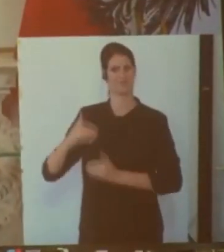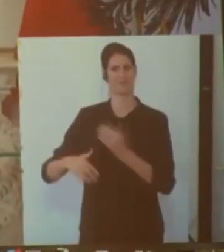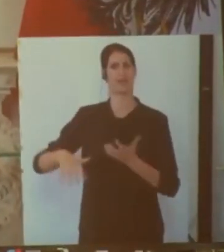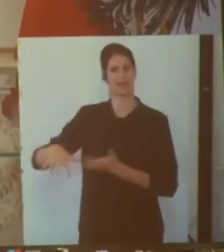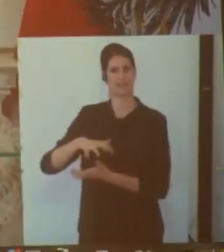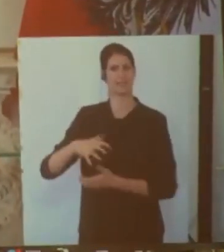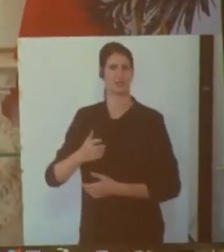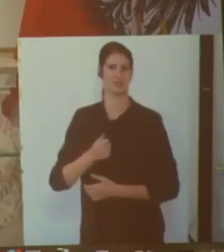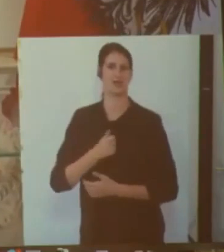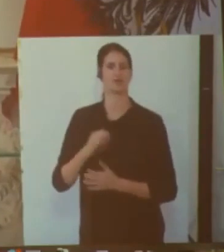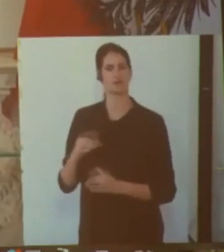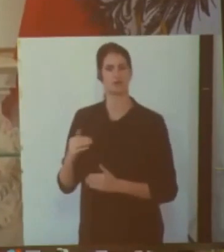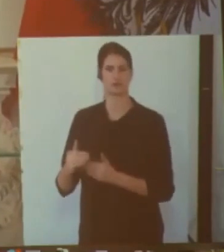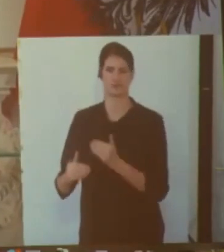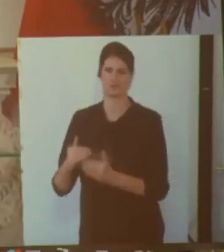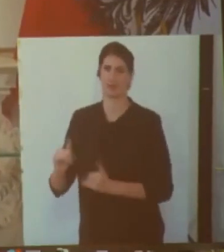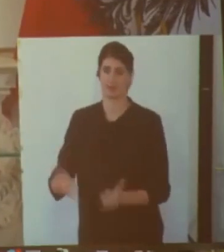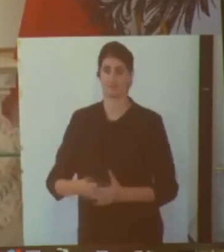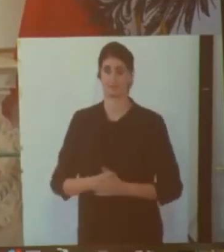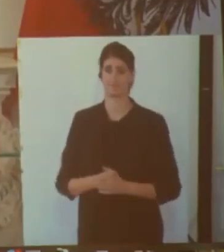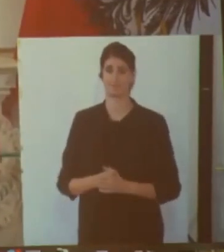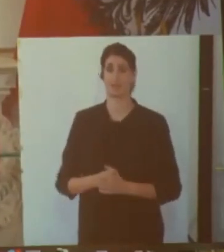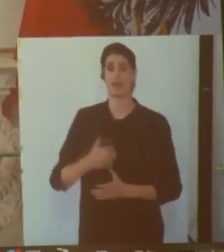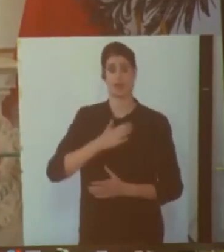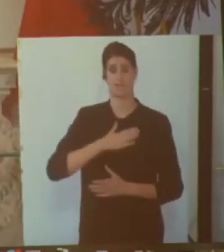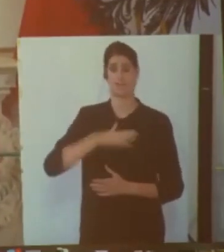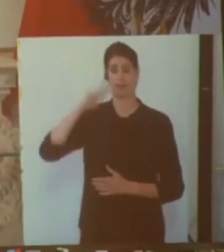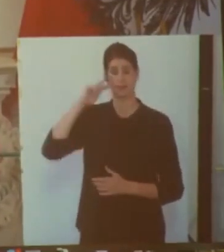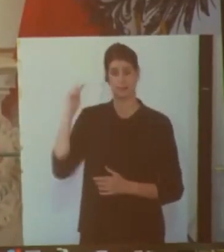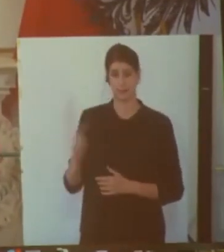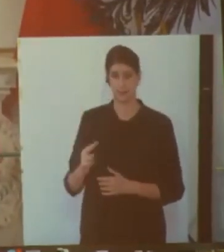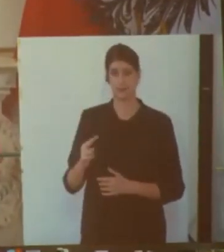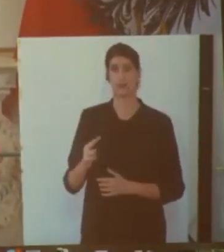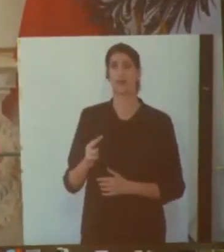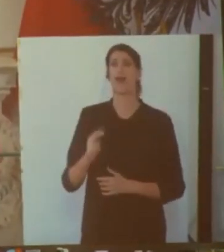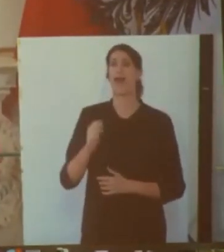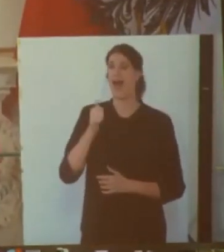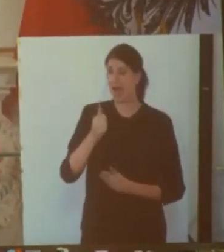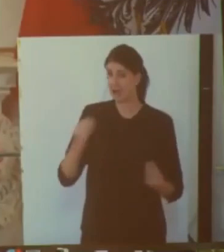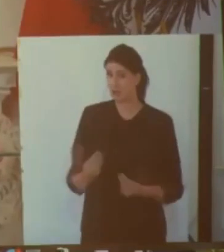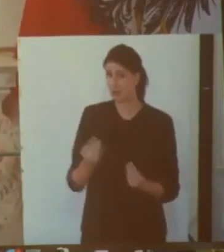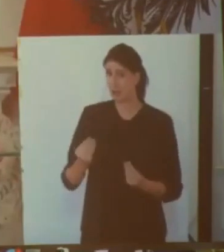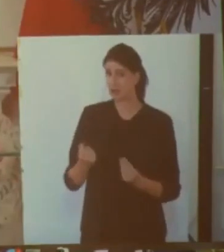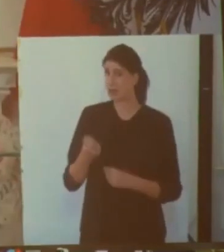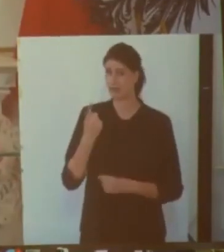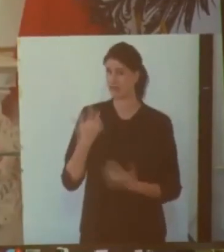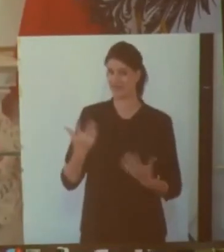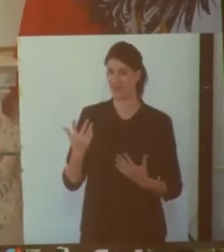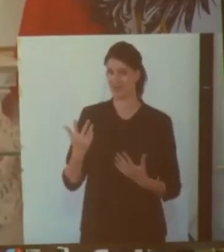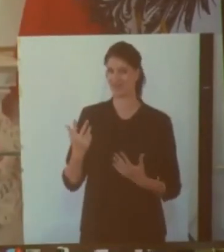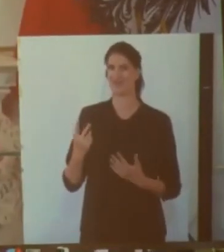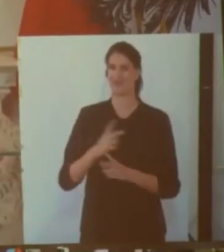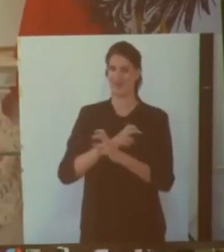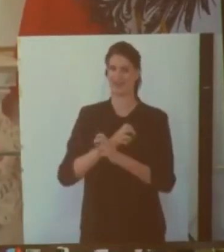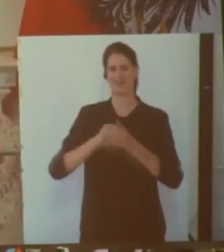gut durch diese Krise gekommen ist. Und aus meiner Sicht hat das einen ganz besonderen Grund, nämlich der Zusammenhalt in